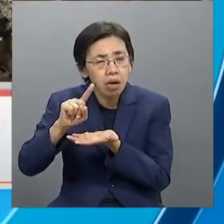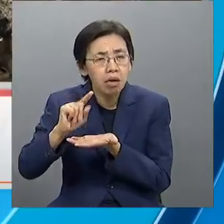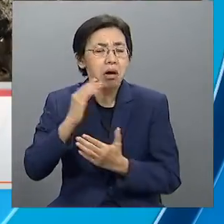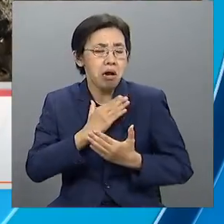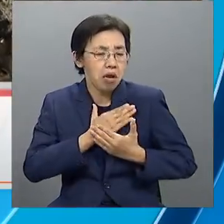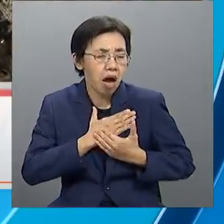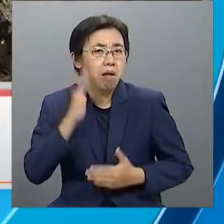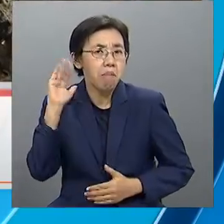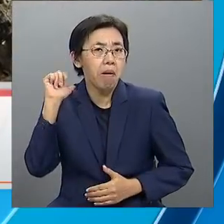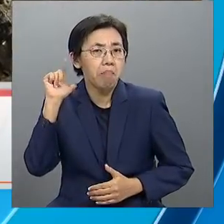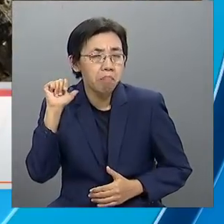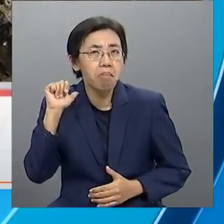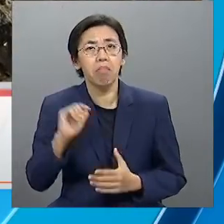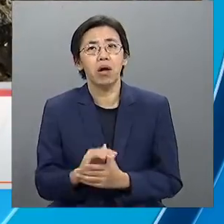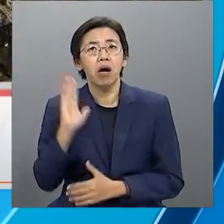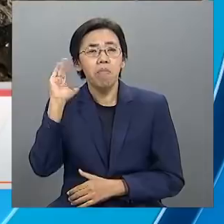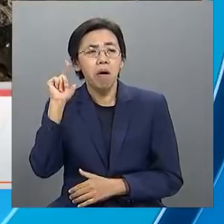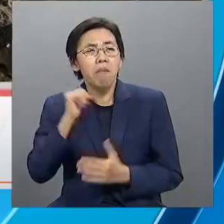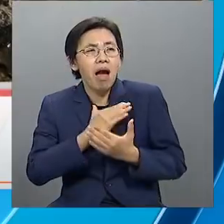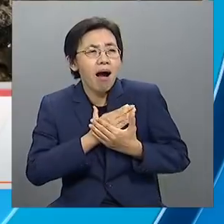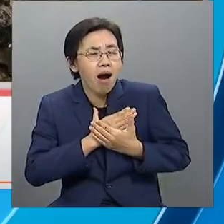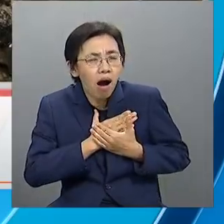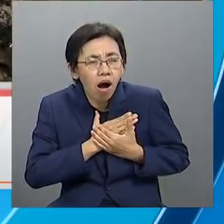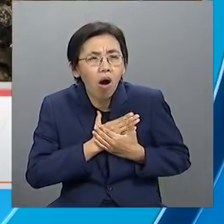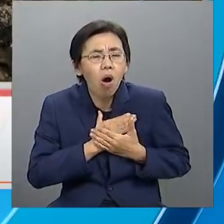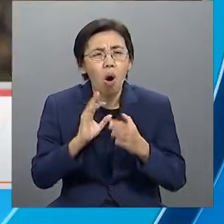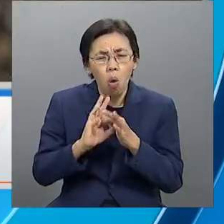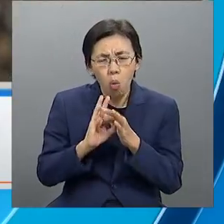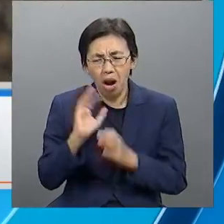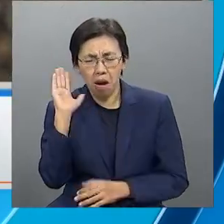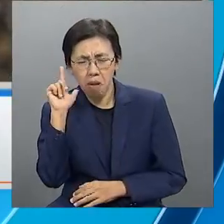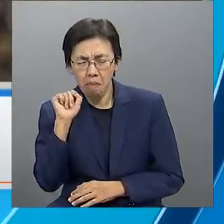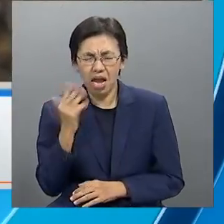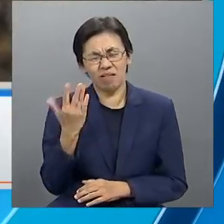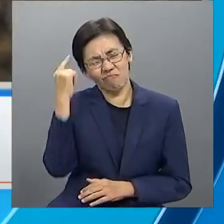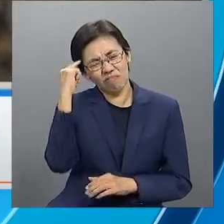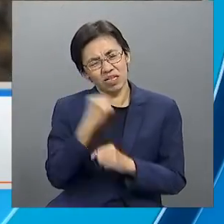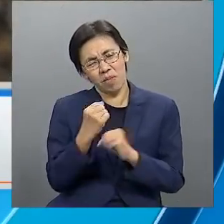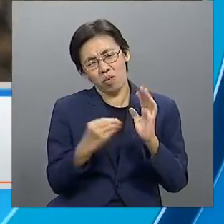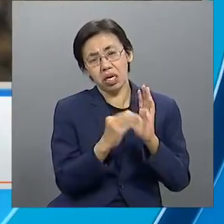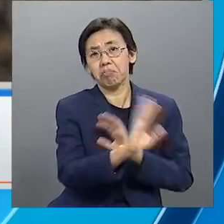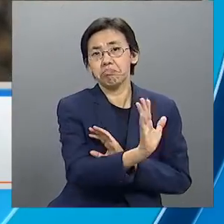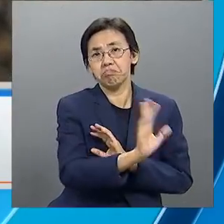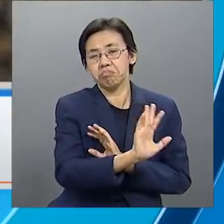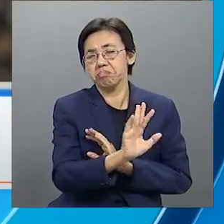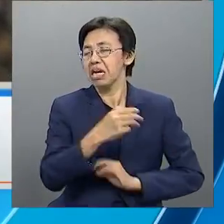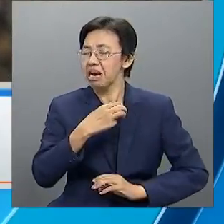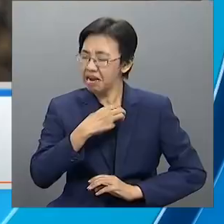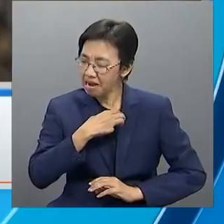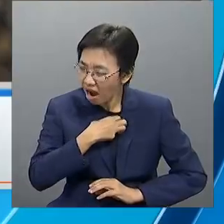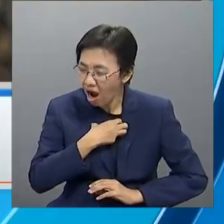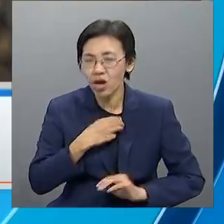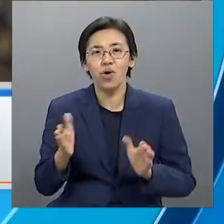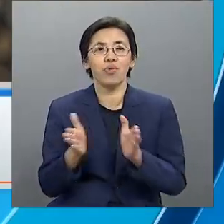บบของการง่ายๆอาจจะมองว่าสงสัยทำอะไรในกรุงเทพไม่รอดสิกลับไปไม่นะน้องเขาบอกจริงๆแล้วอยากอยู่กับคุณพ่อคุณแม่มากกว่